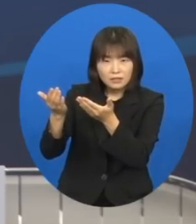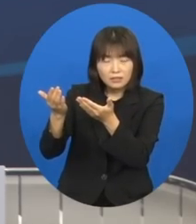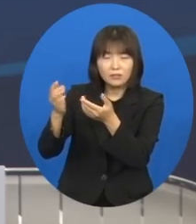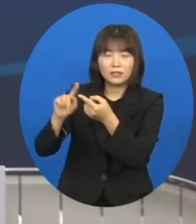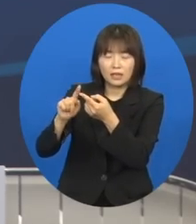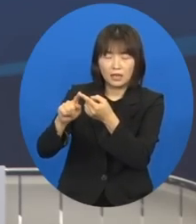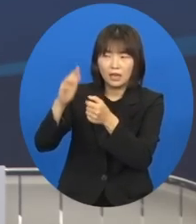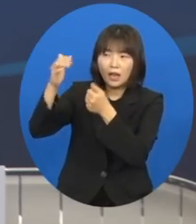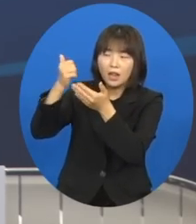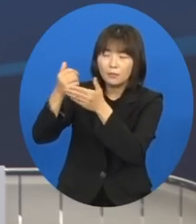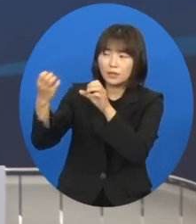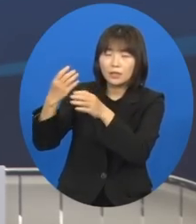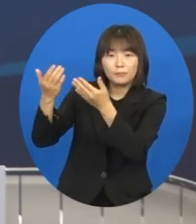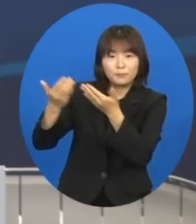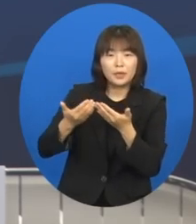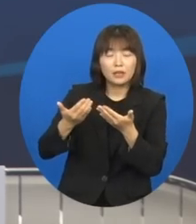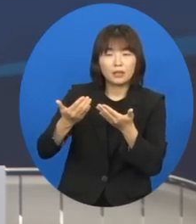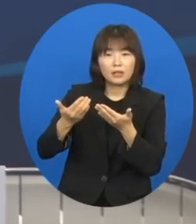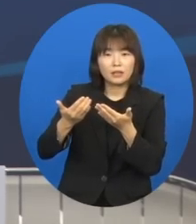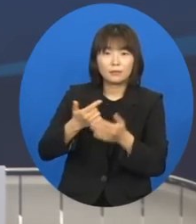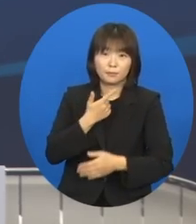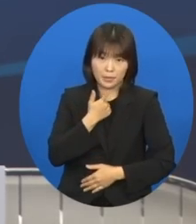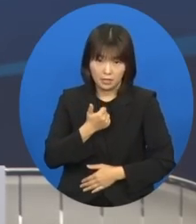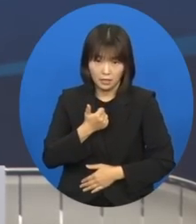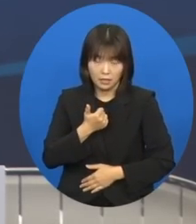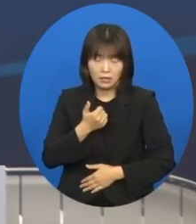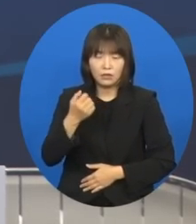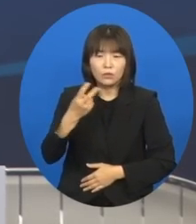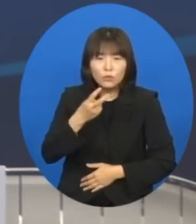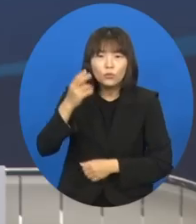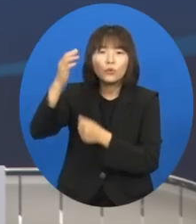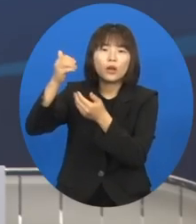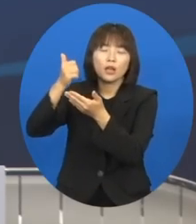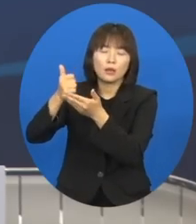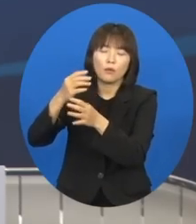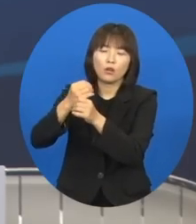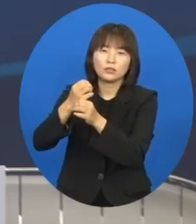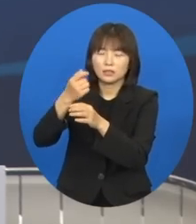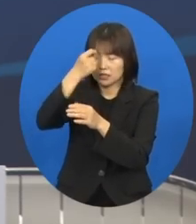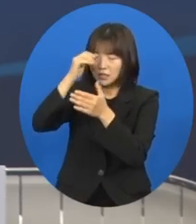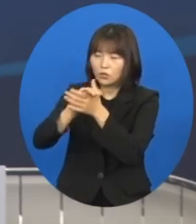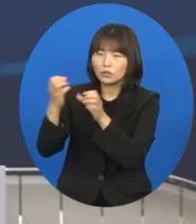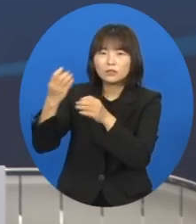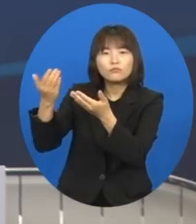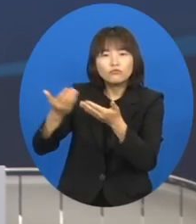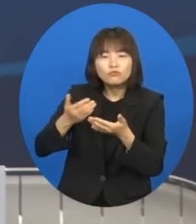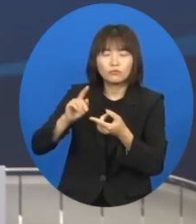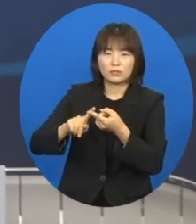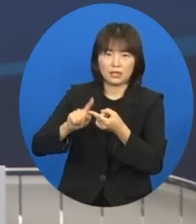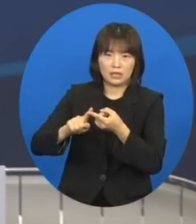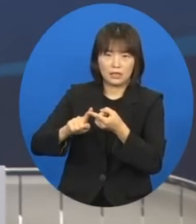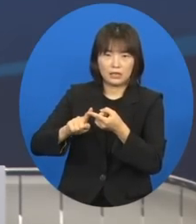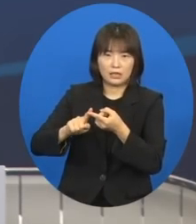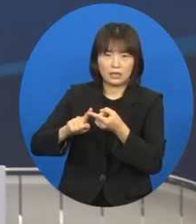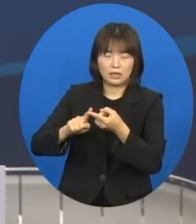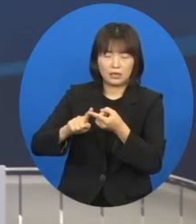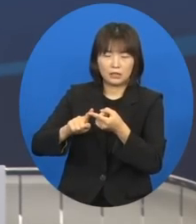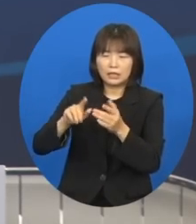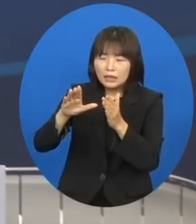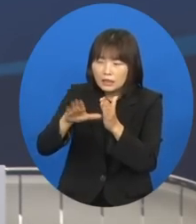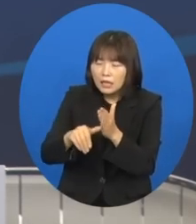응답을 받았는지 그리고 하나님은 언제 그 기도에 응답하시는지 그 때를 놓고 기도를 하고